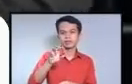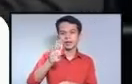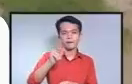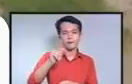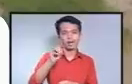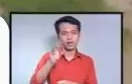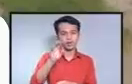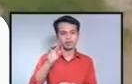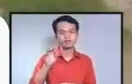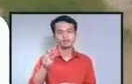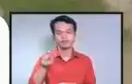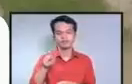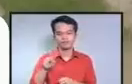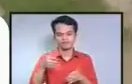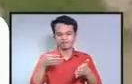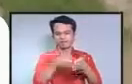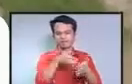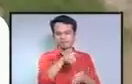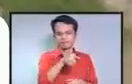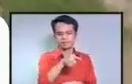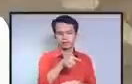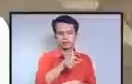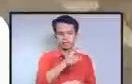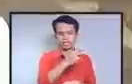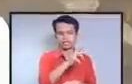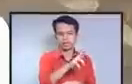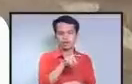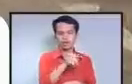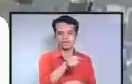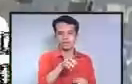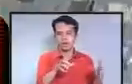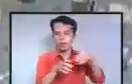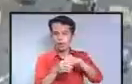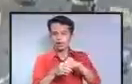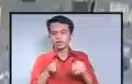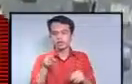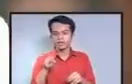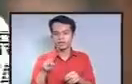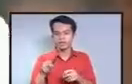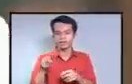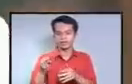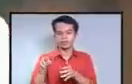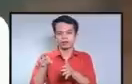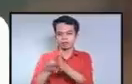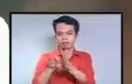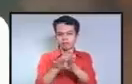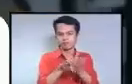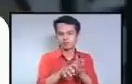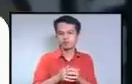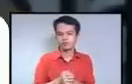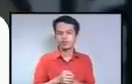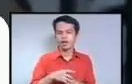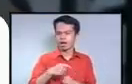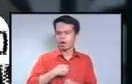la Rosa ang pagtutol niya sa posisyon ng CHR na i-exempt sa GCTA ang mga presong nakagawa ng heinous crime. I had